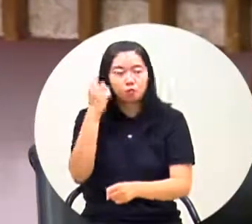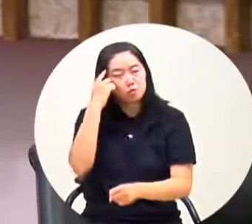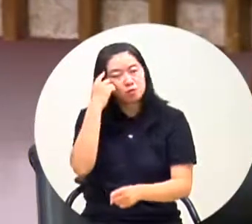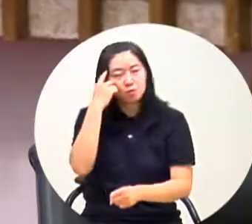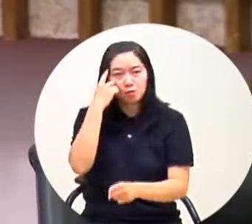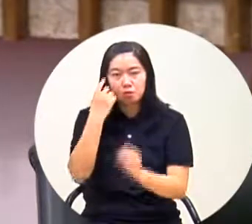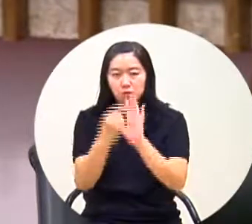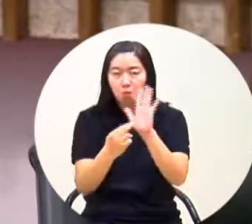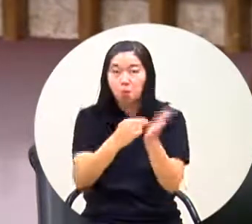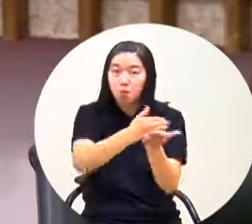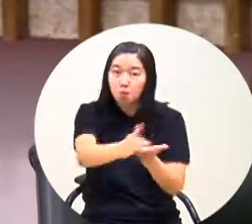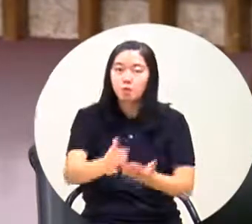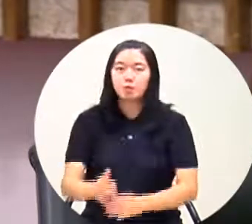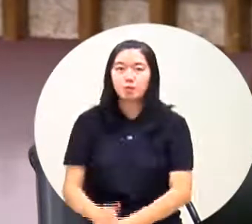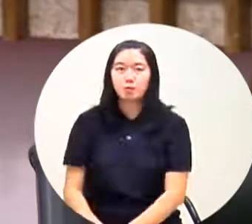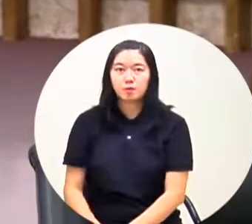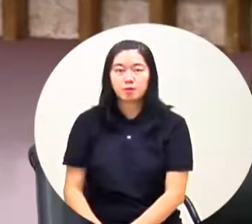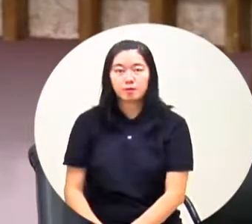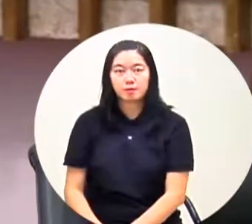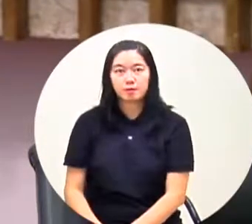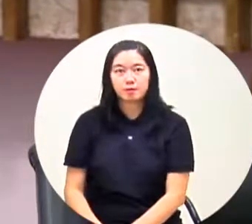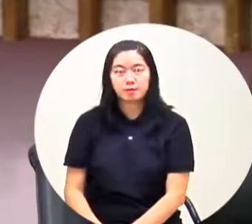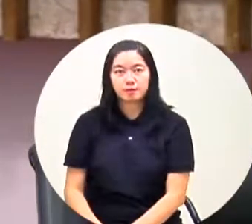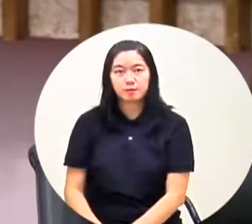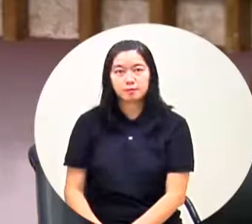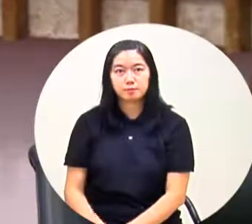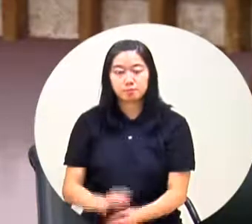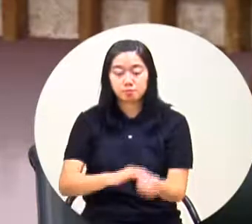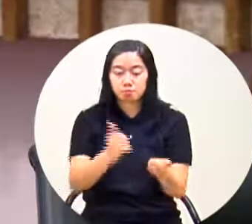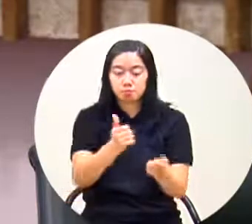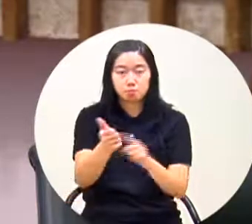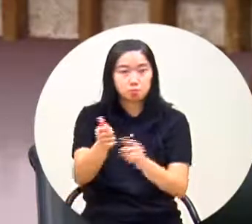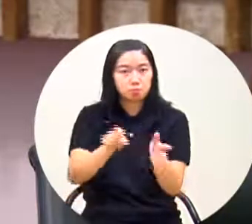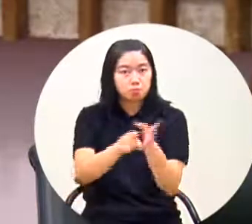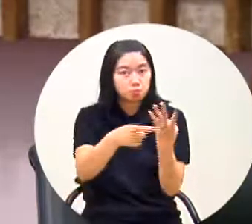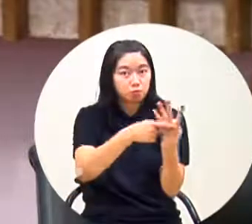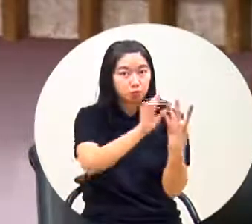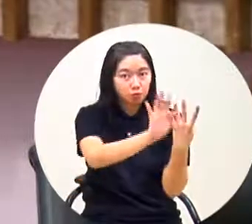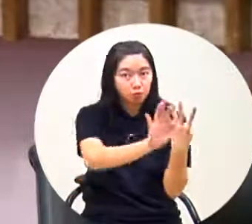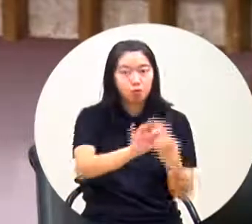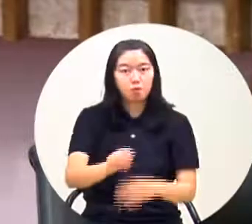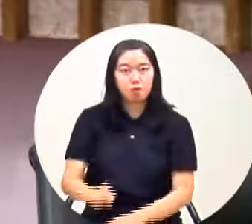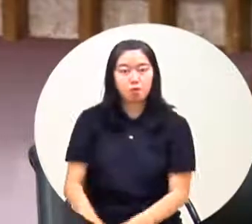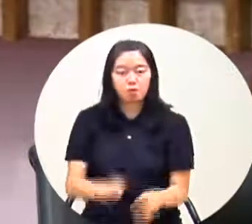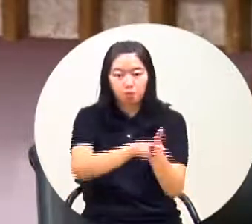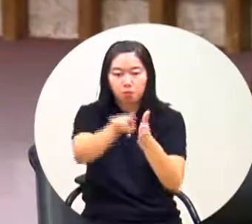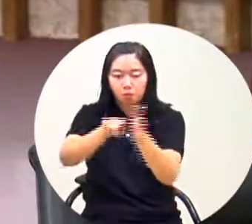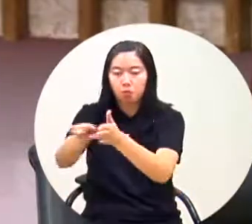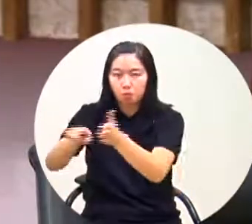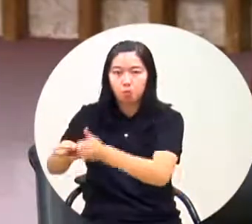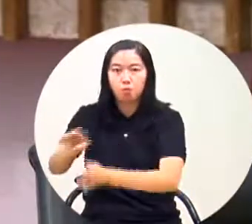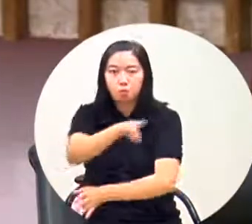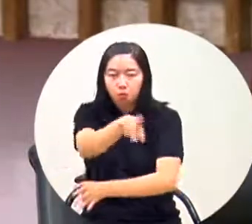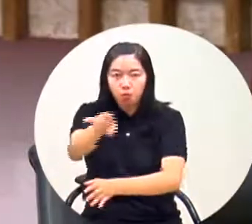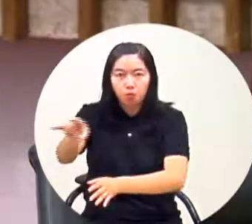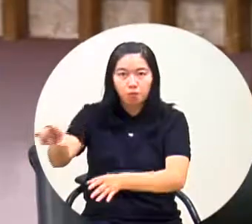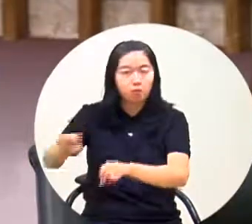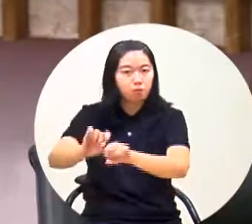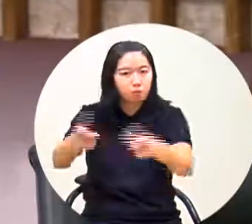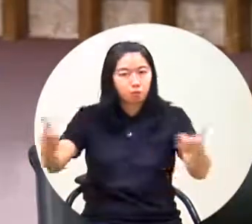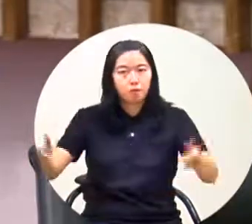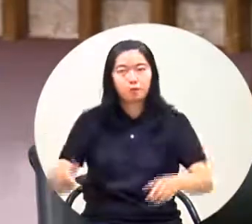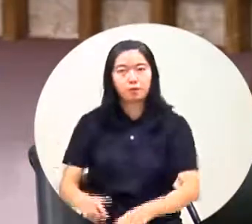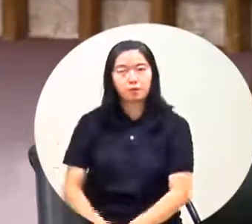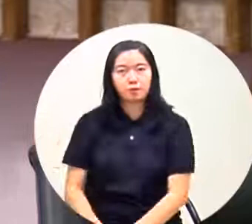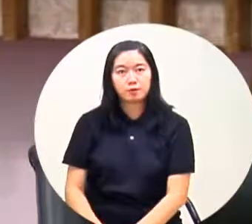题。事实讲啊吼，一个医生伊有伊个专业啦吼，各科为伊各科医生个专业啊。你讲